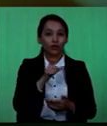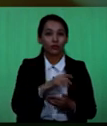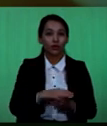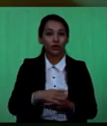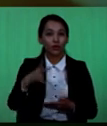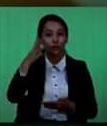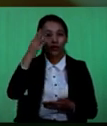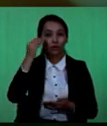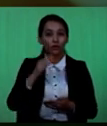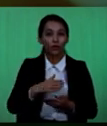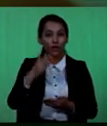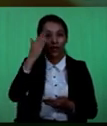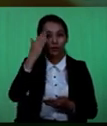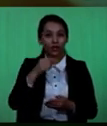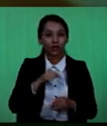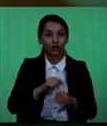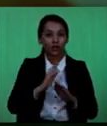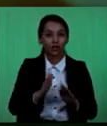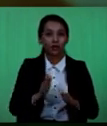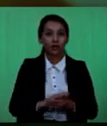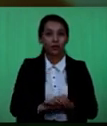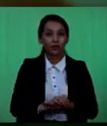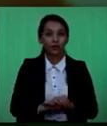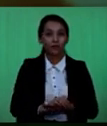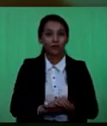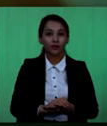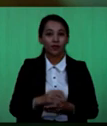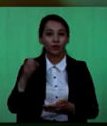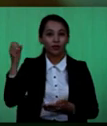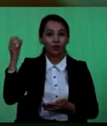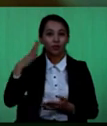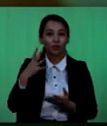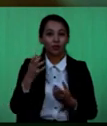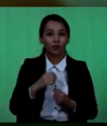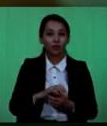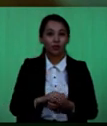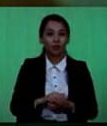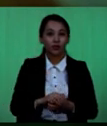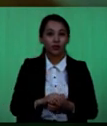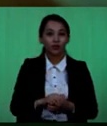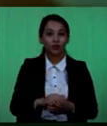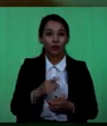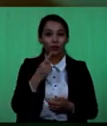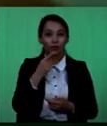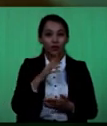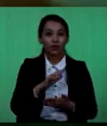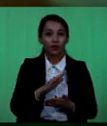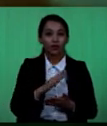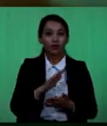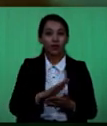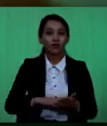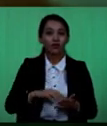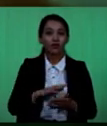olish qobiliyatiga bevosita ta'sir ko'rsatadi. Birinchidan, quyosh nuridan olinadigan ultrabinafsha nurlar qon aylanishi, kislorod va